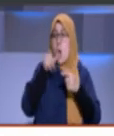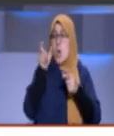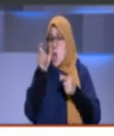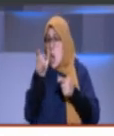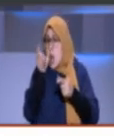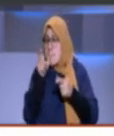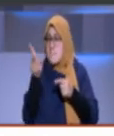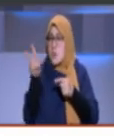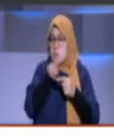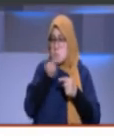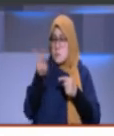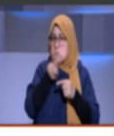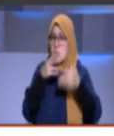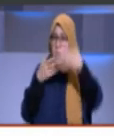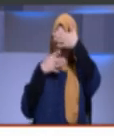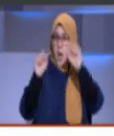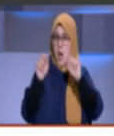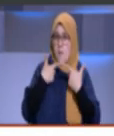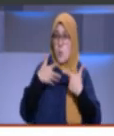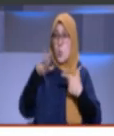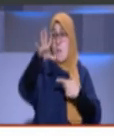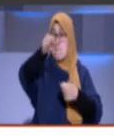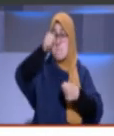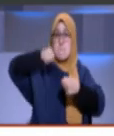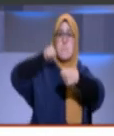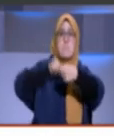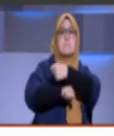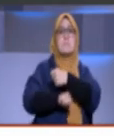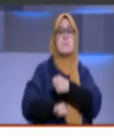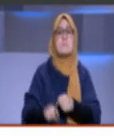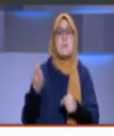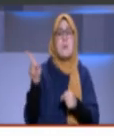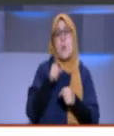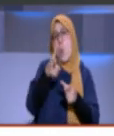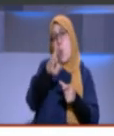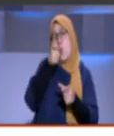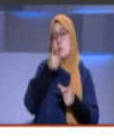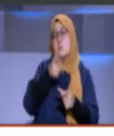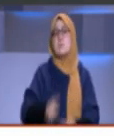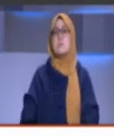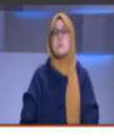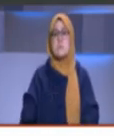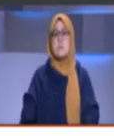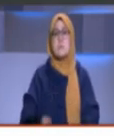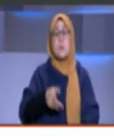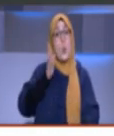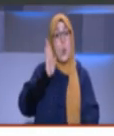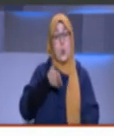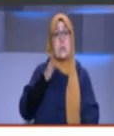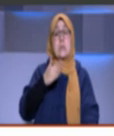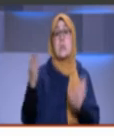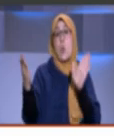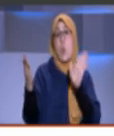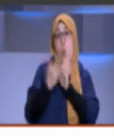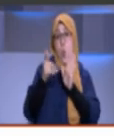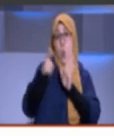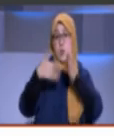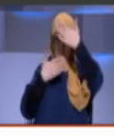وإن كانت غير متوقعة، لكنها كانت حاضرة في هذا الجزء غير المتوقع وقدرت أنها توجه ضربات